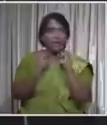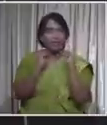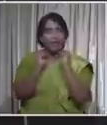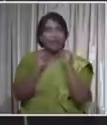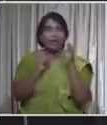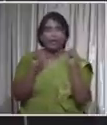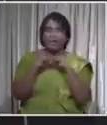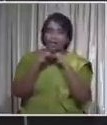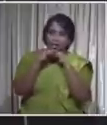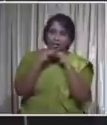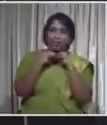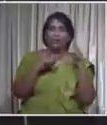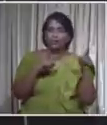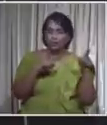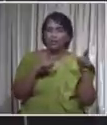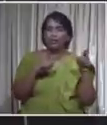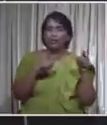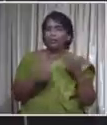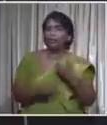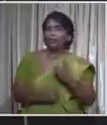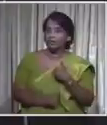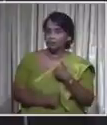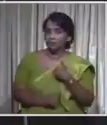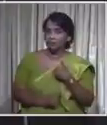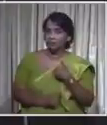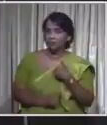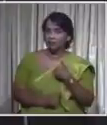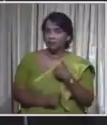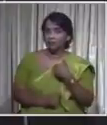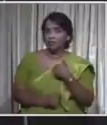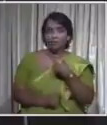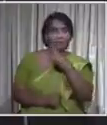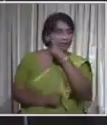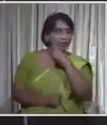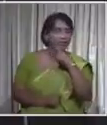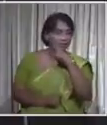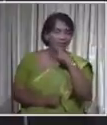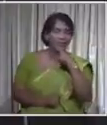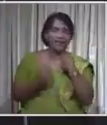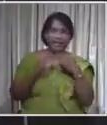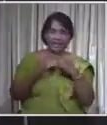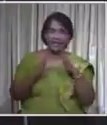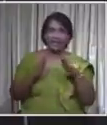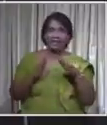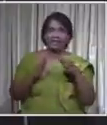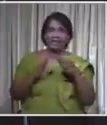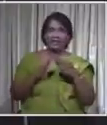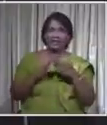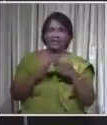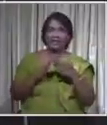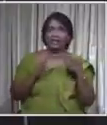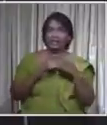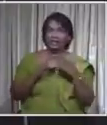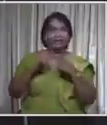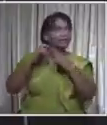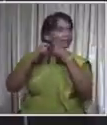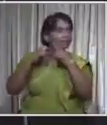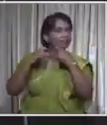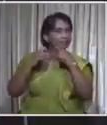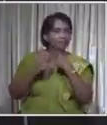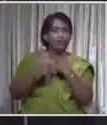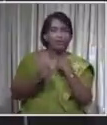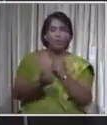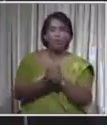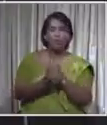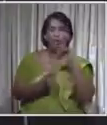බයට අපි මාව මම රැවුල කප කප ඉන්නකොට මගේ ගෙදර ඩෙනිස්ටන් වත්තේ